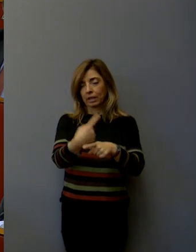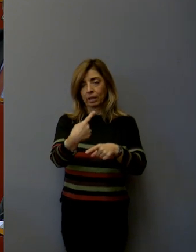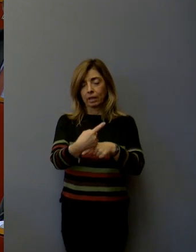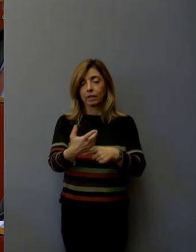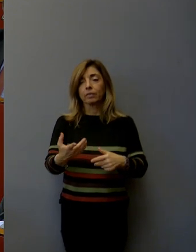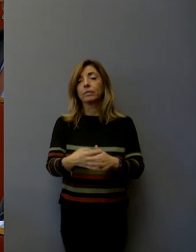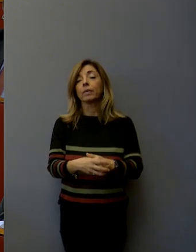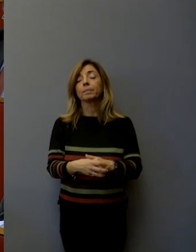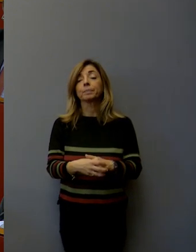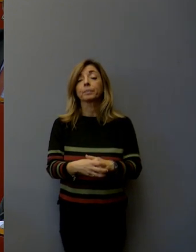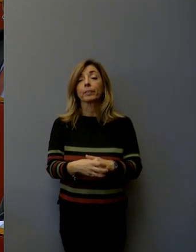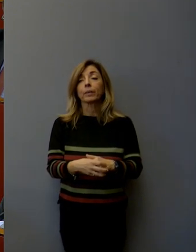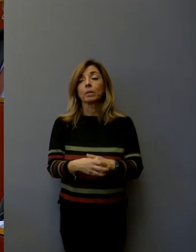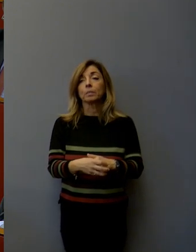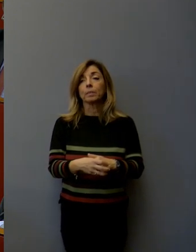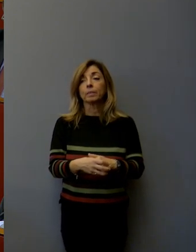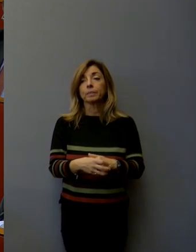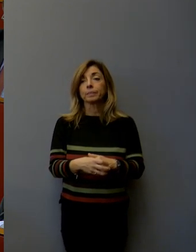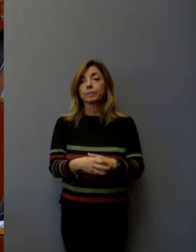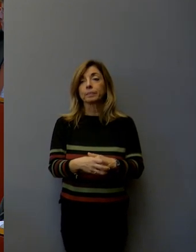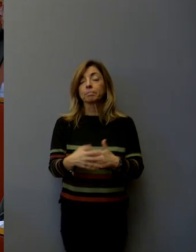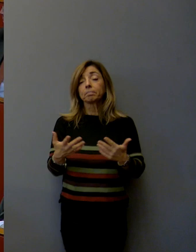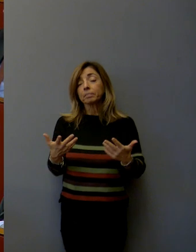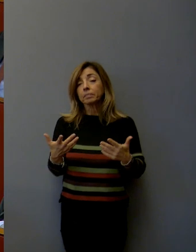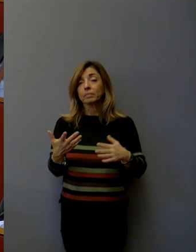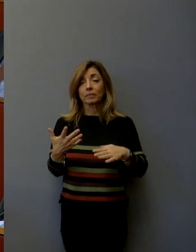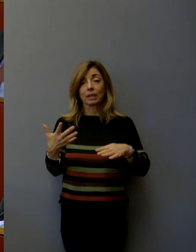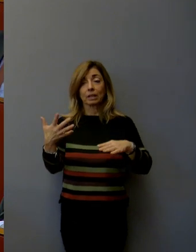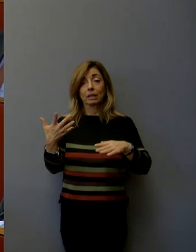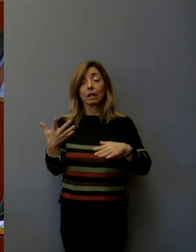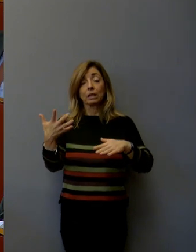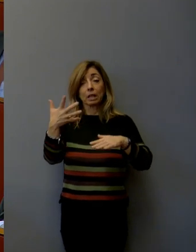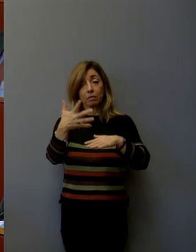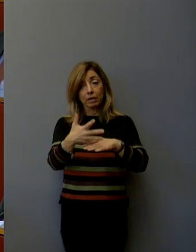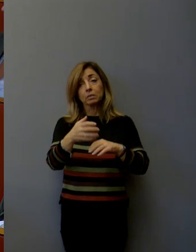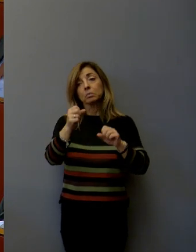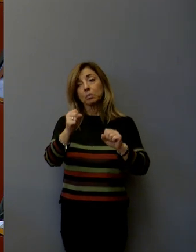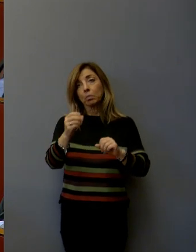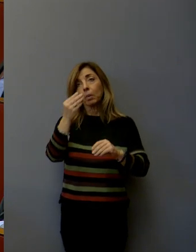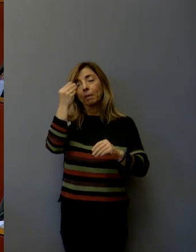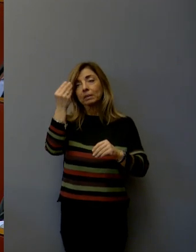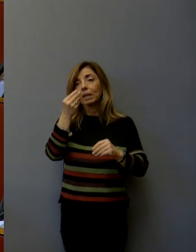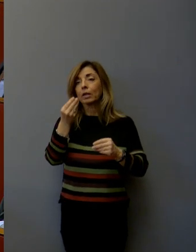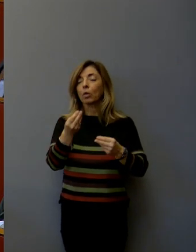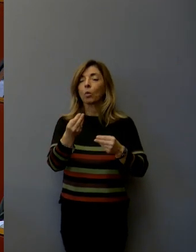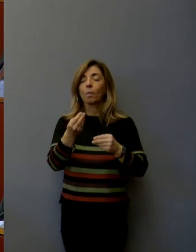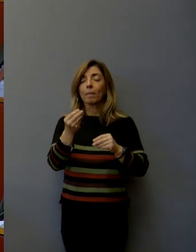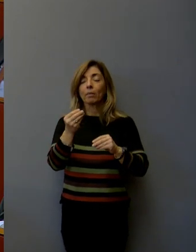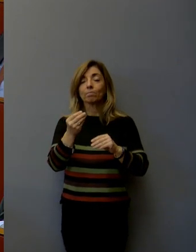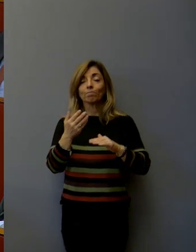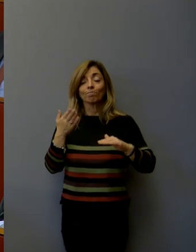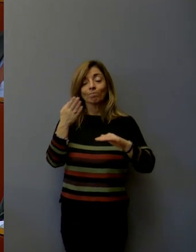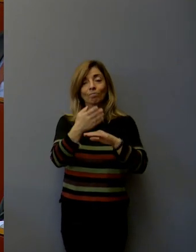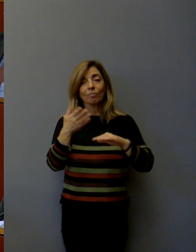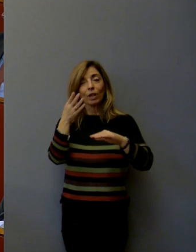gli interventi si potrebbero pensare anche come dire di un ampliamento delle occasioni di visita e di vissuto all'interno